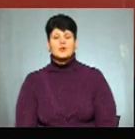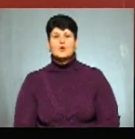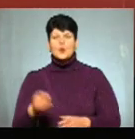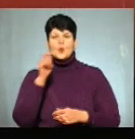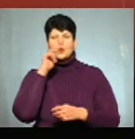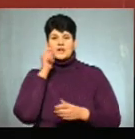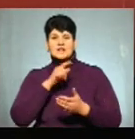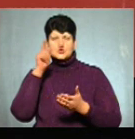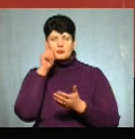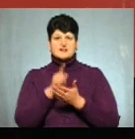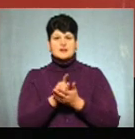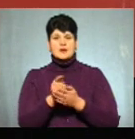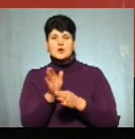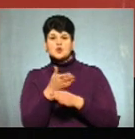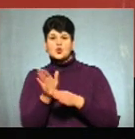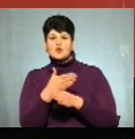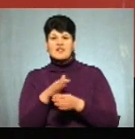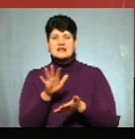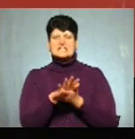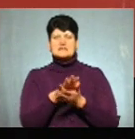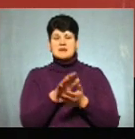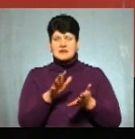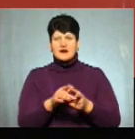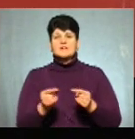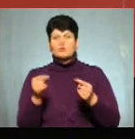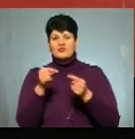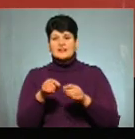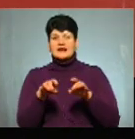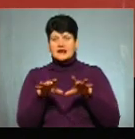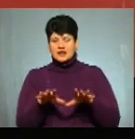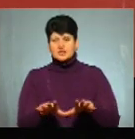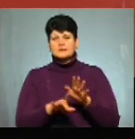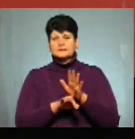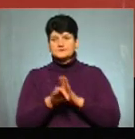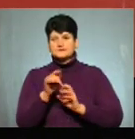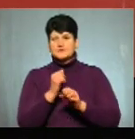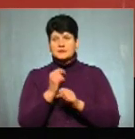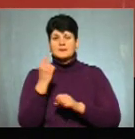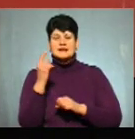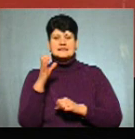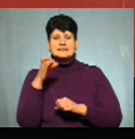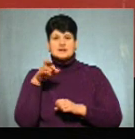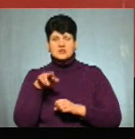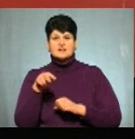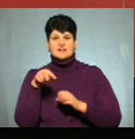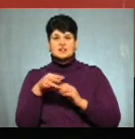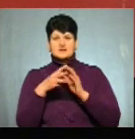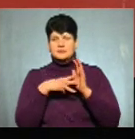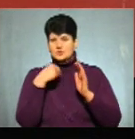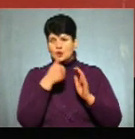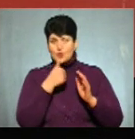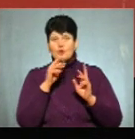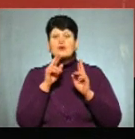Україна зобов'язалася сортувати сміття. Відповідне рішення Верховної Ради набуло чинності від січня 2018 року.